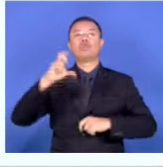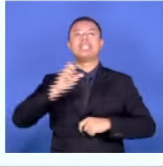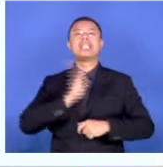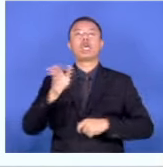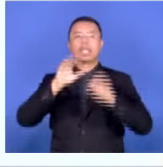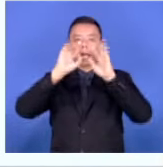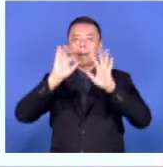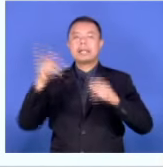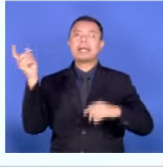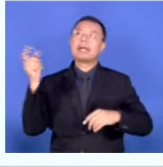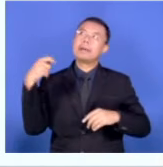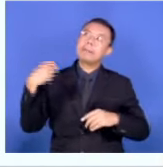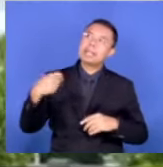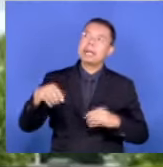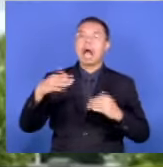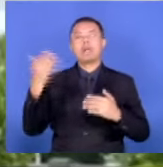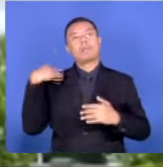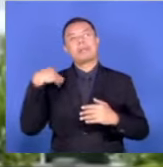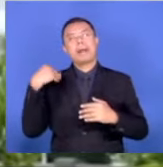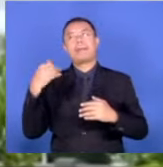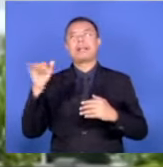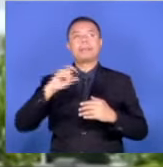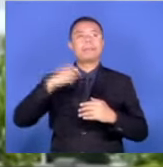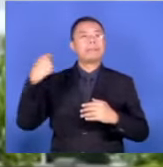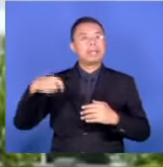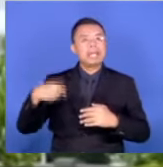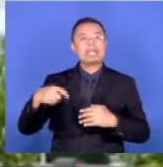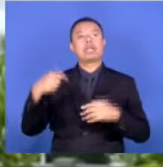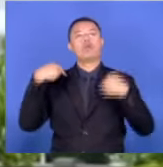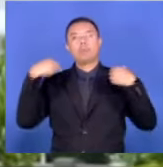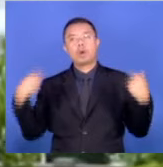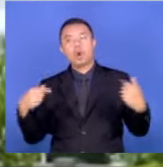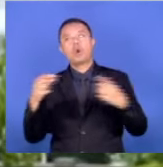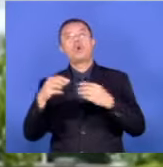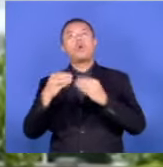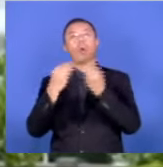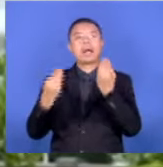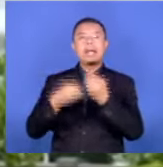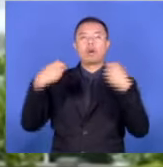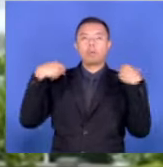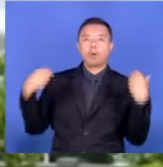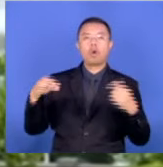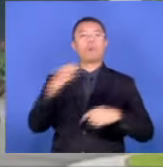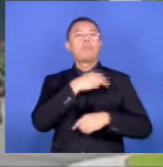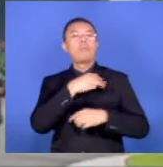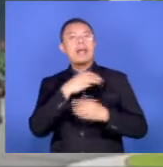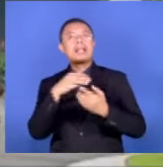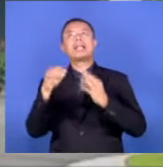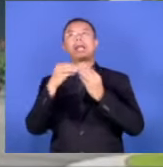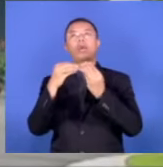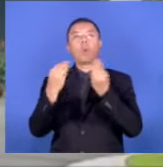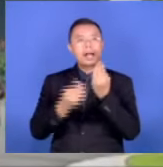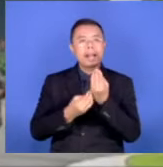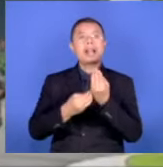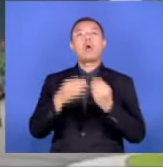dari menteri atau pejabat setingkat menteri, gubernur, wakil gubernur, bupati, wakil bupati, dan wali kota setara wali kota.